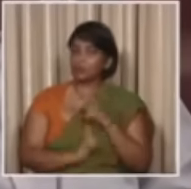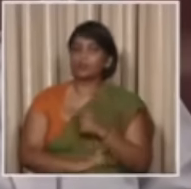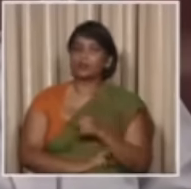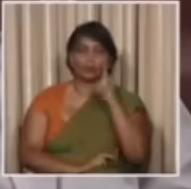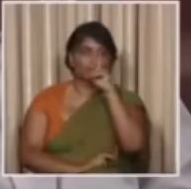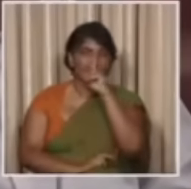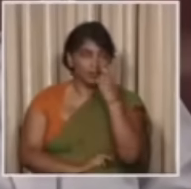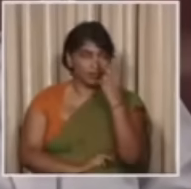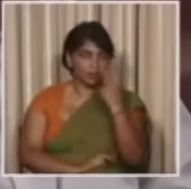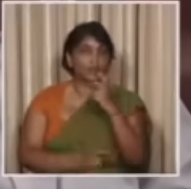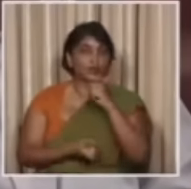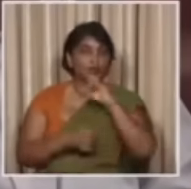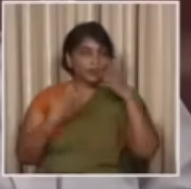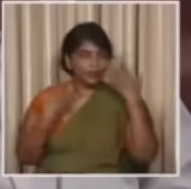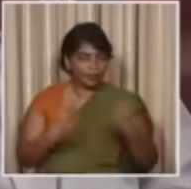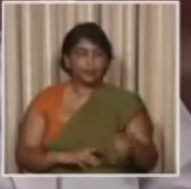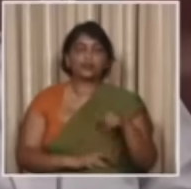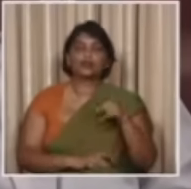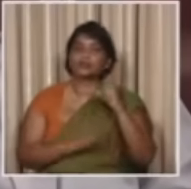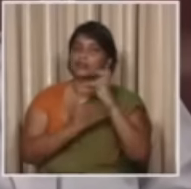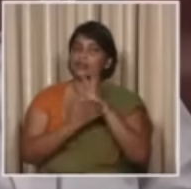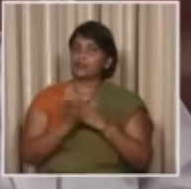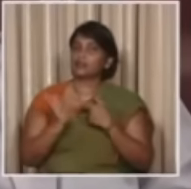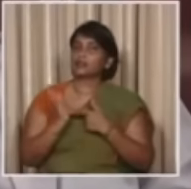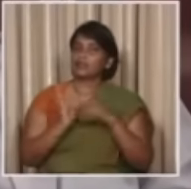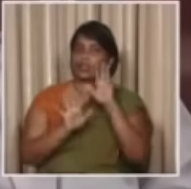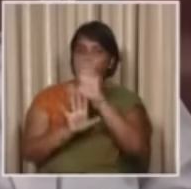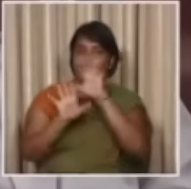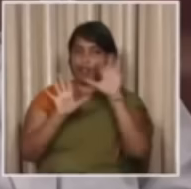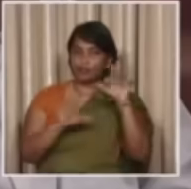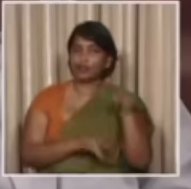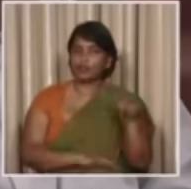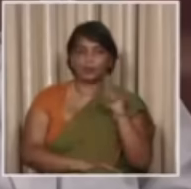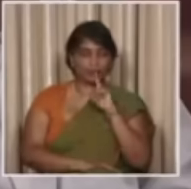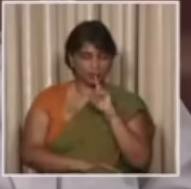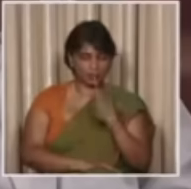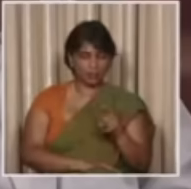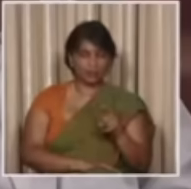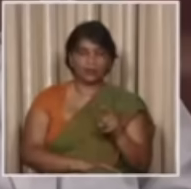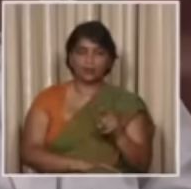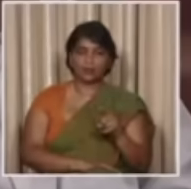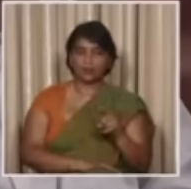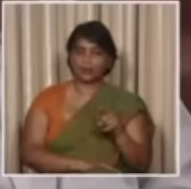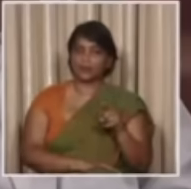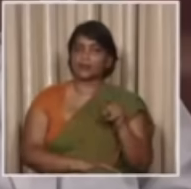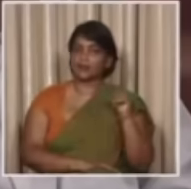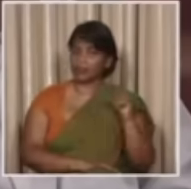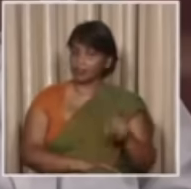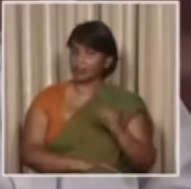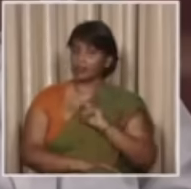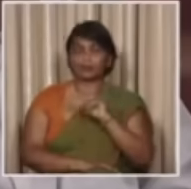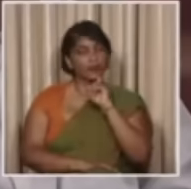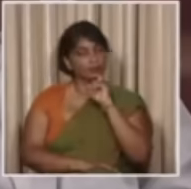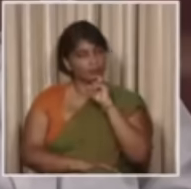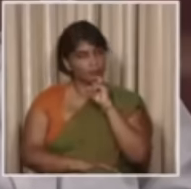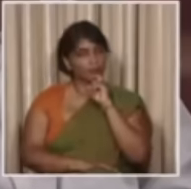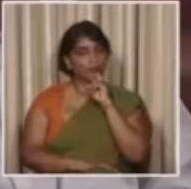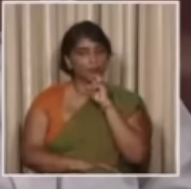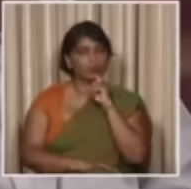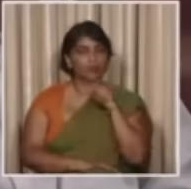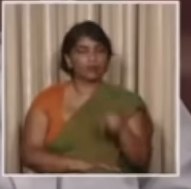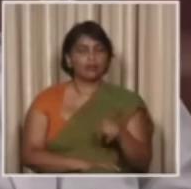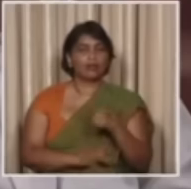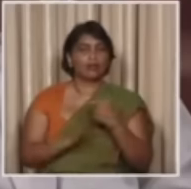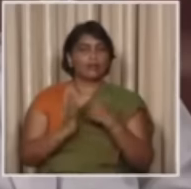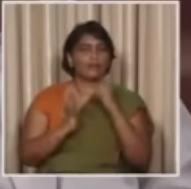මාස දෙකෙන් අහලා ඉවර කරන්න ඕන කියලා ව්‍යවස්ථාවේ 99 වෙනි වගන්තියේ තියෙනවා. හොඳයි. දැන් අධිකරණය ව්‍යවස්ථාව